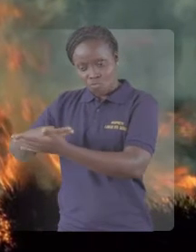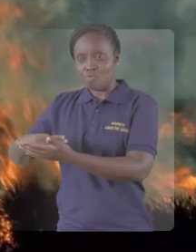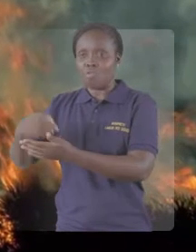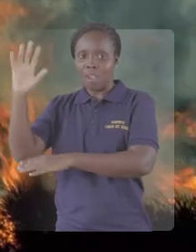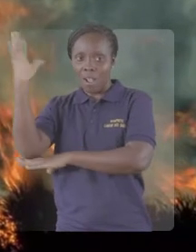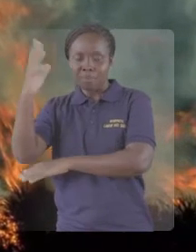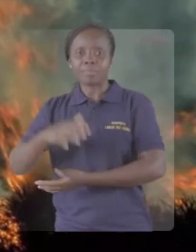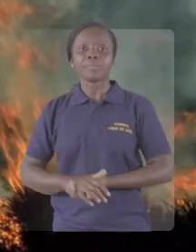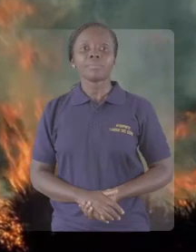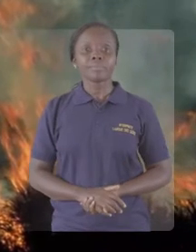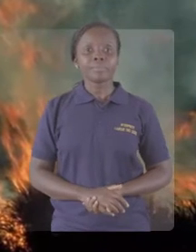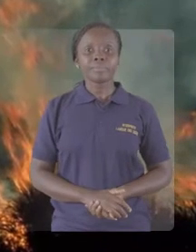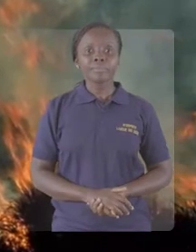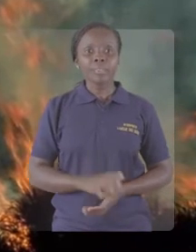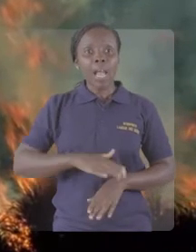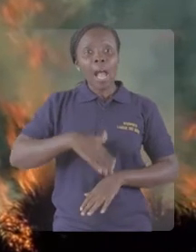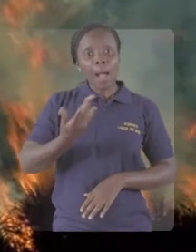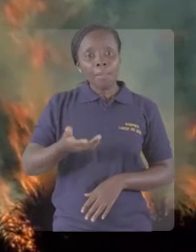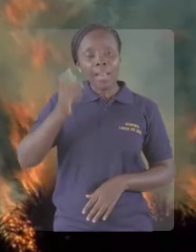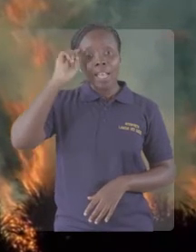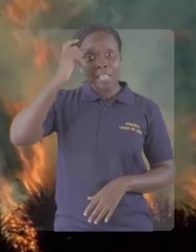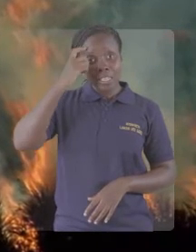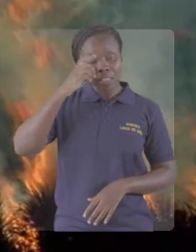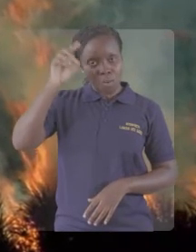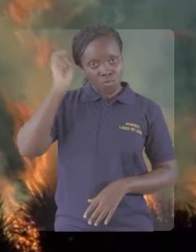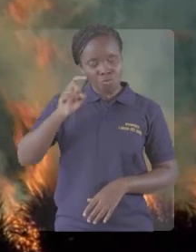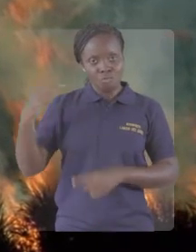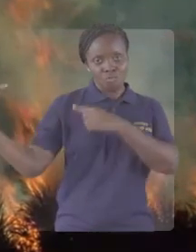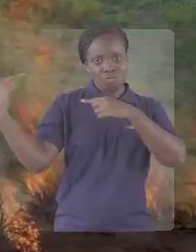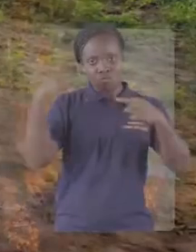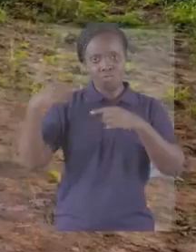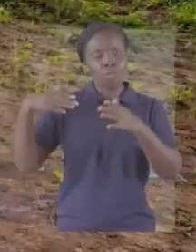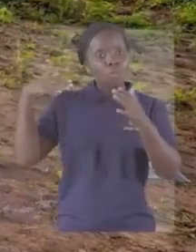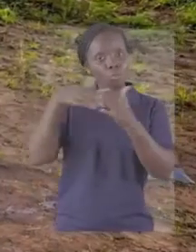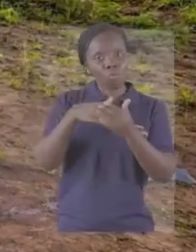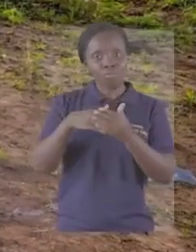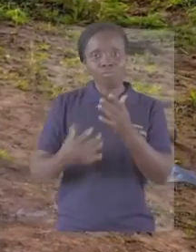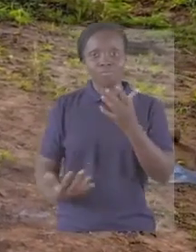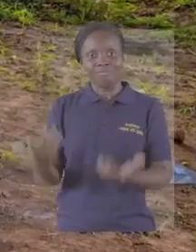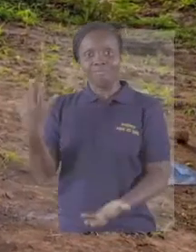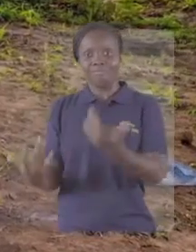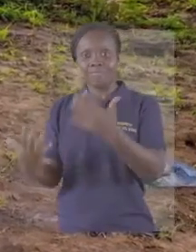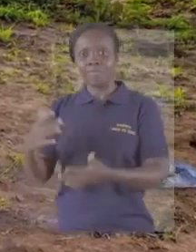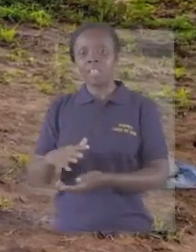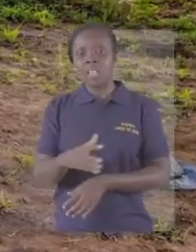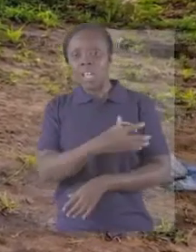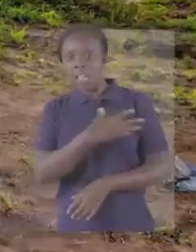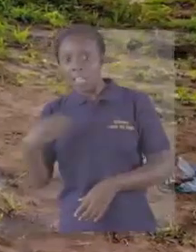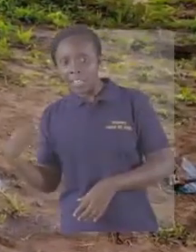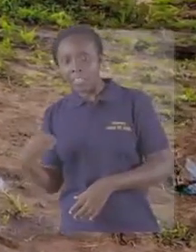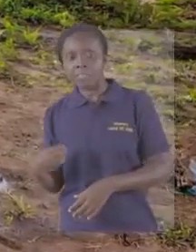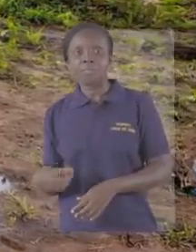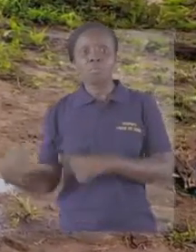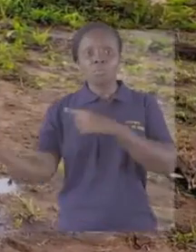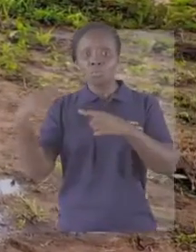l'État est de lutter contre les feux de brousse et lutter contre le braconnage